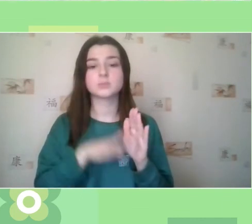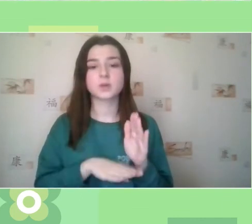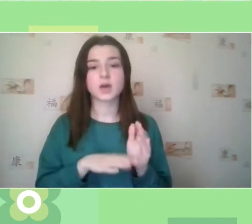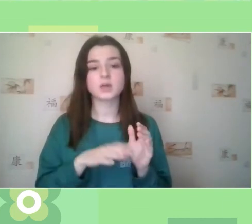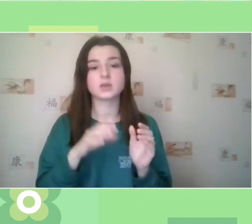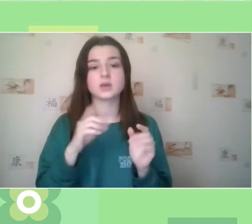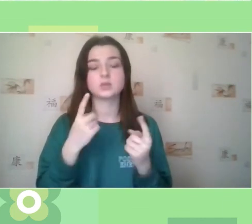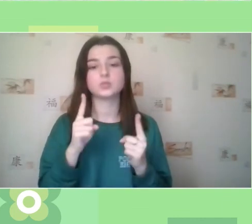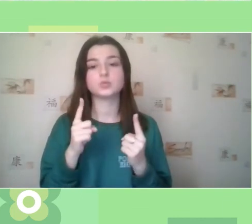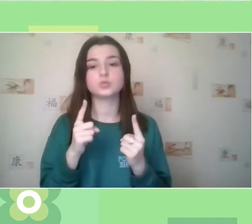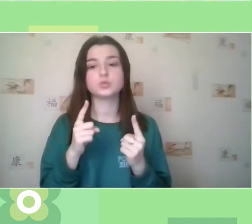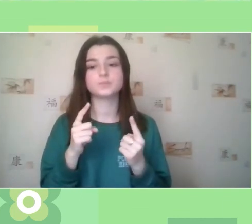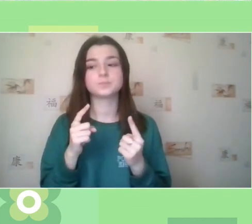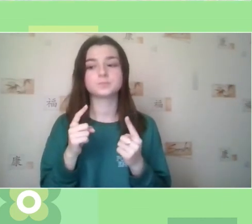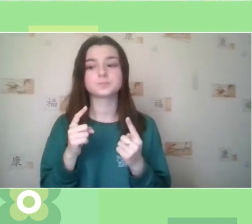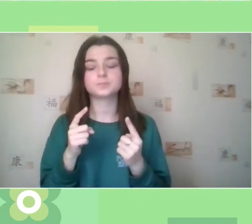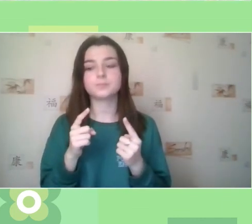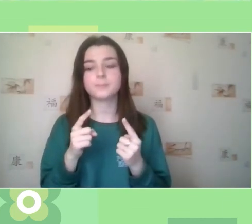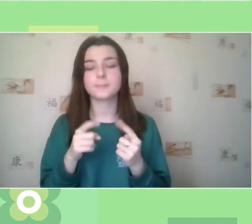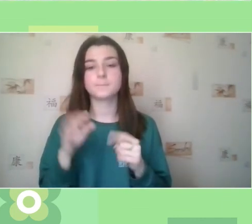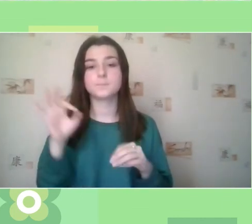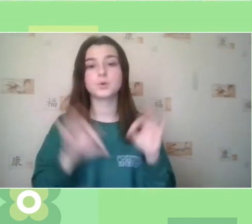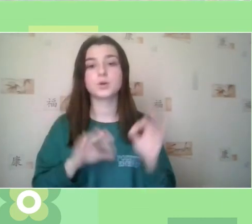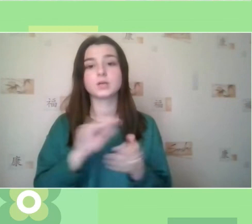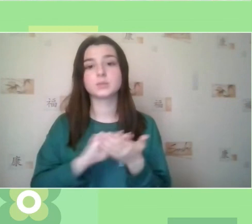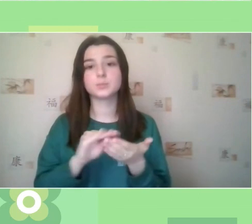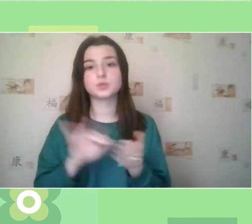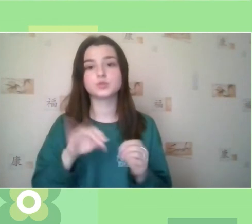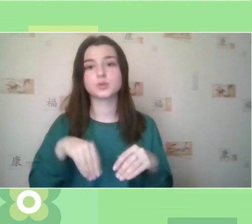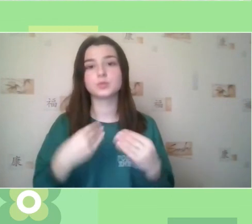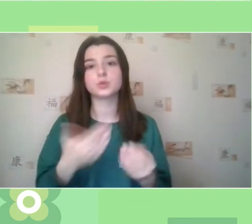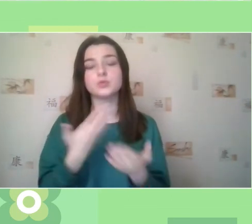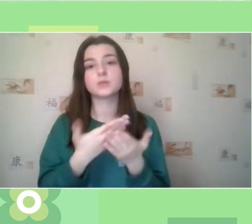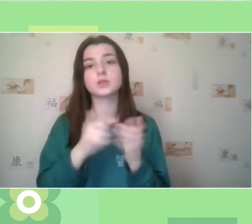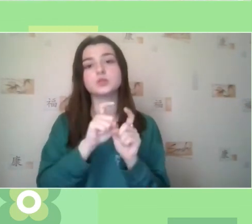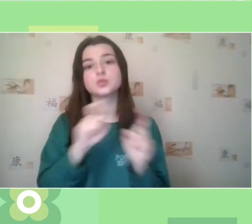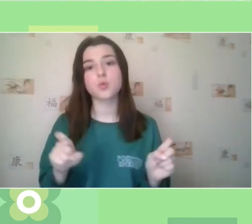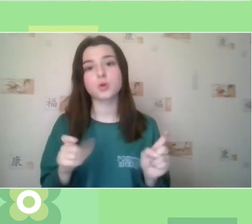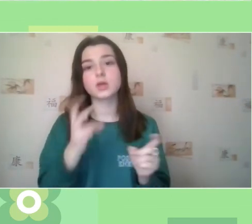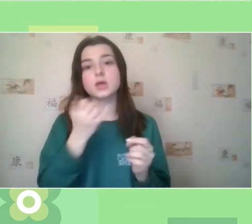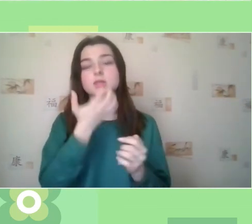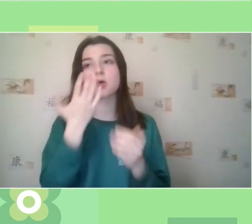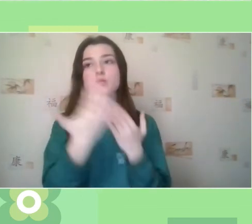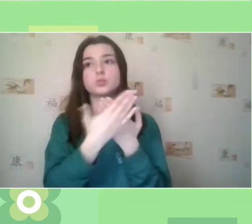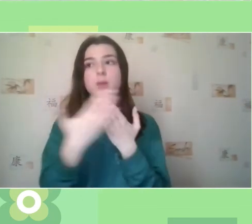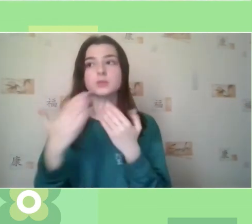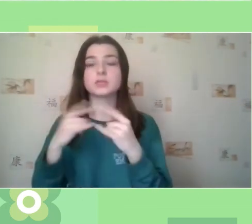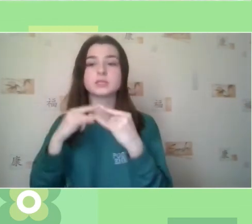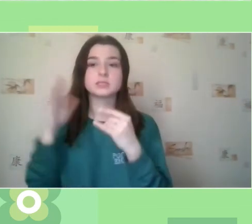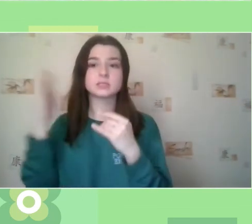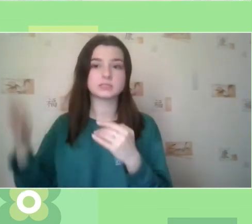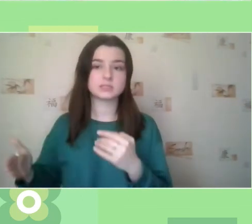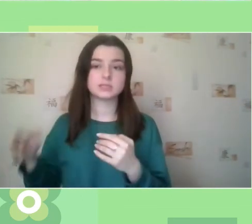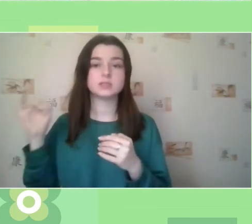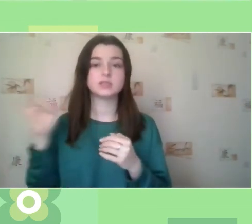але тим, що проекти пишуть і подають, наприклад, школи. на утеплення стін, на нові вікна і так